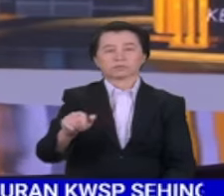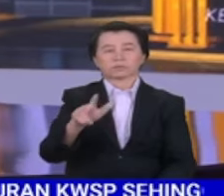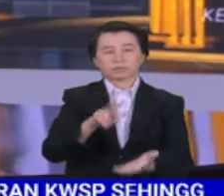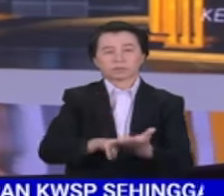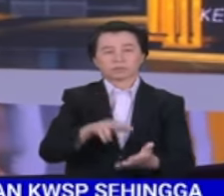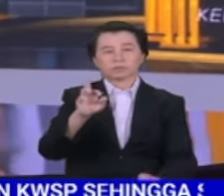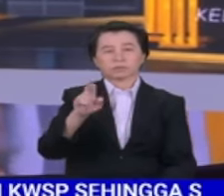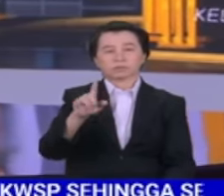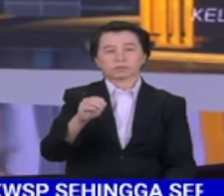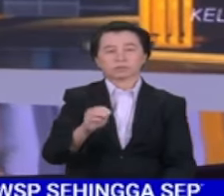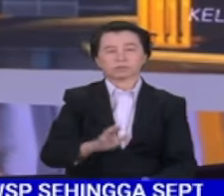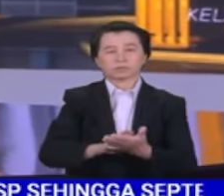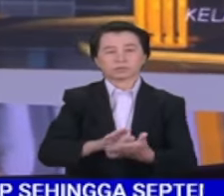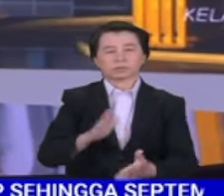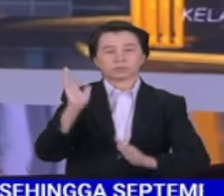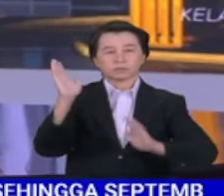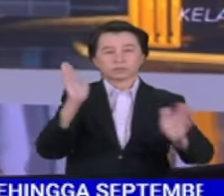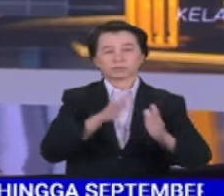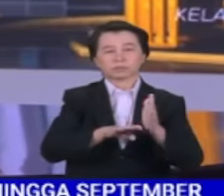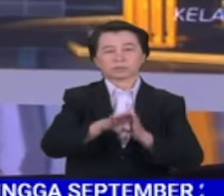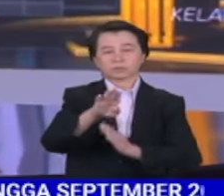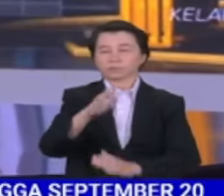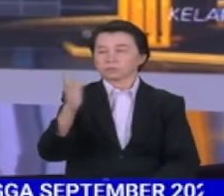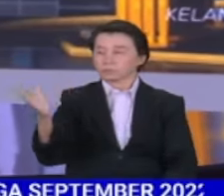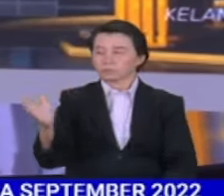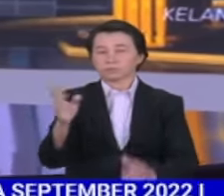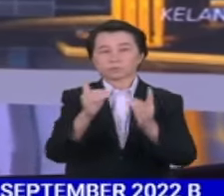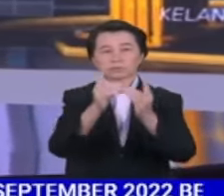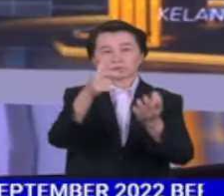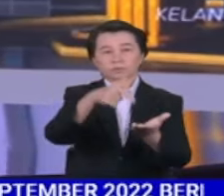shahih di rtm salam Malaysia Madani